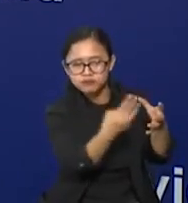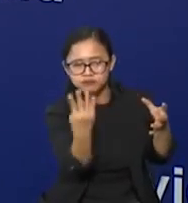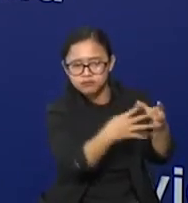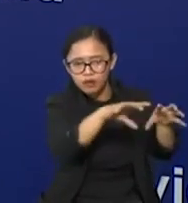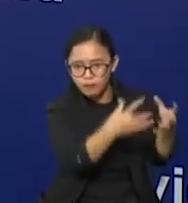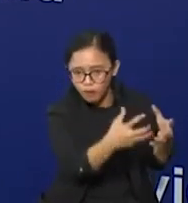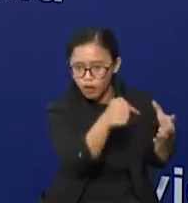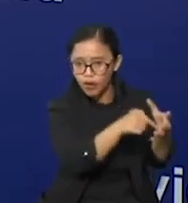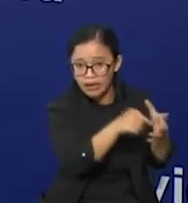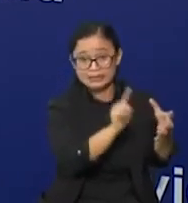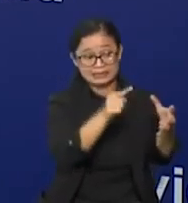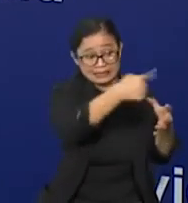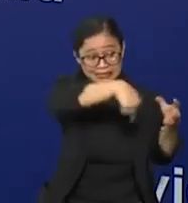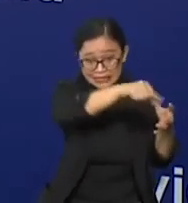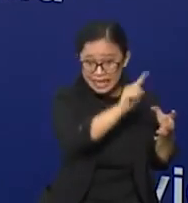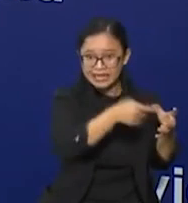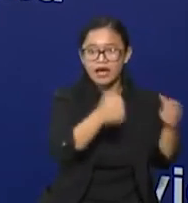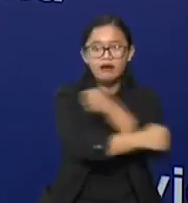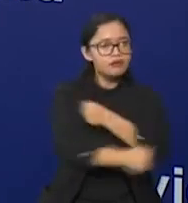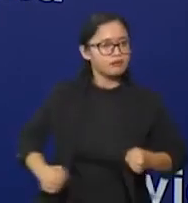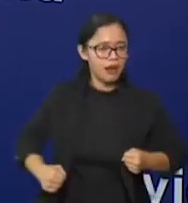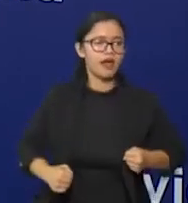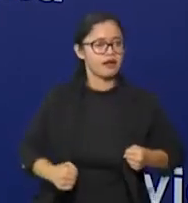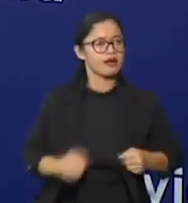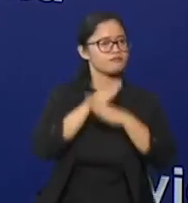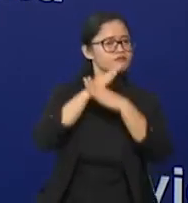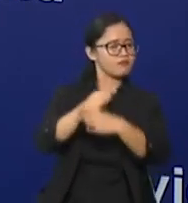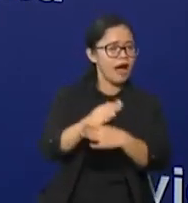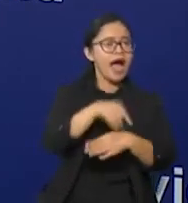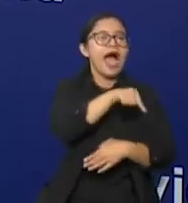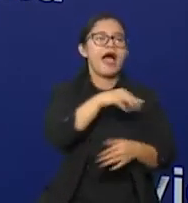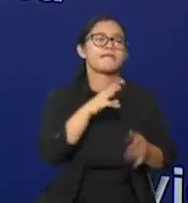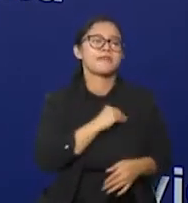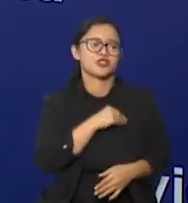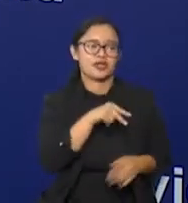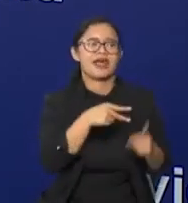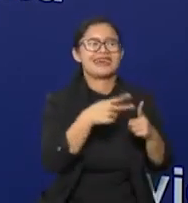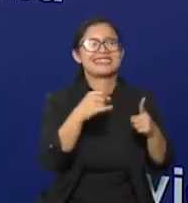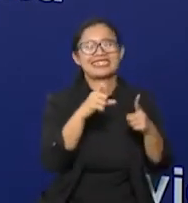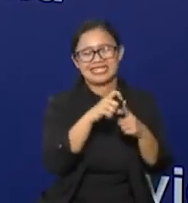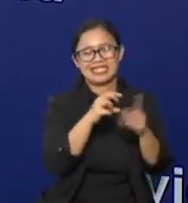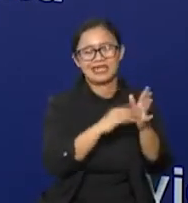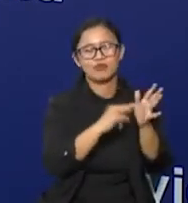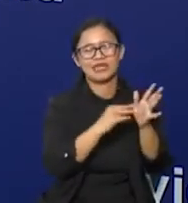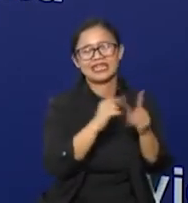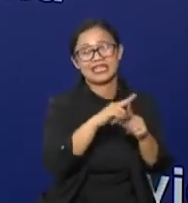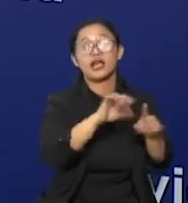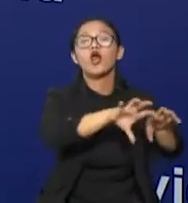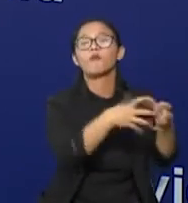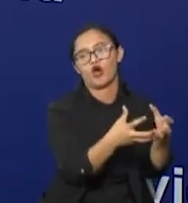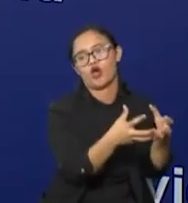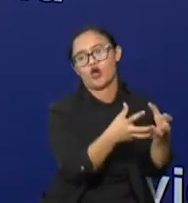timbul imunitas seluruhnya atau mayoritas Maka itulah yang disebut versi militer dalam kelompok